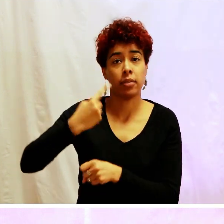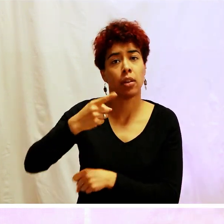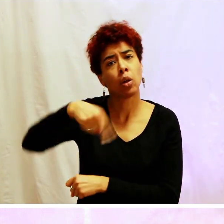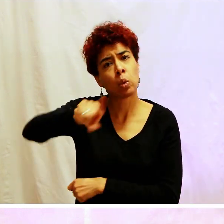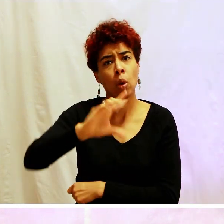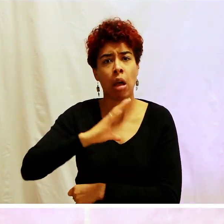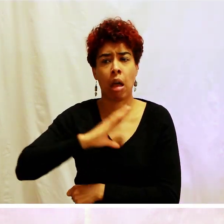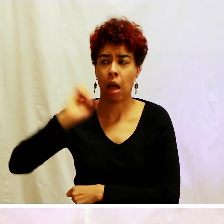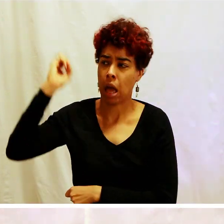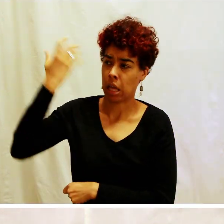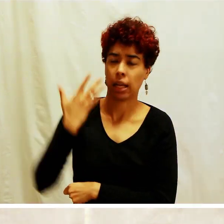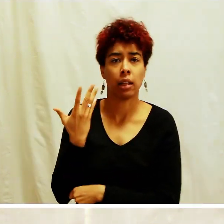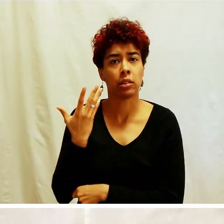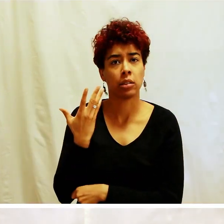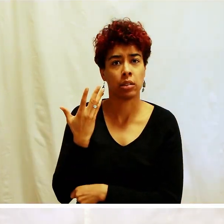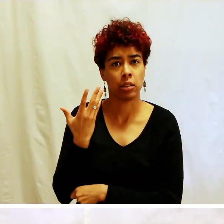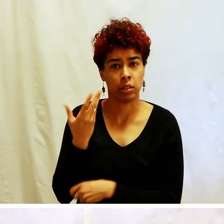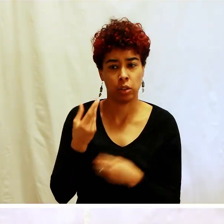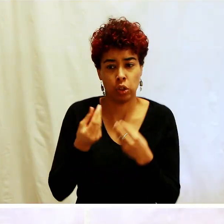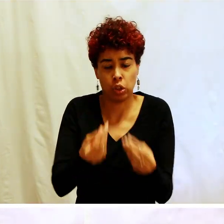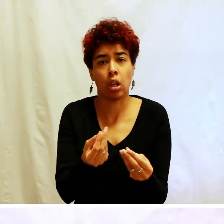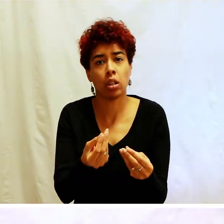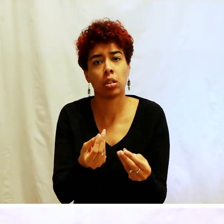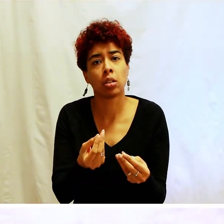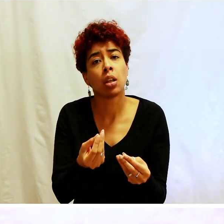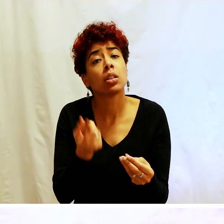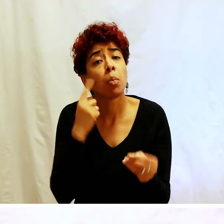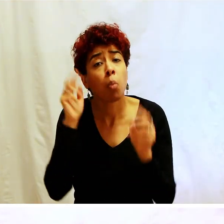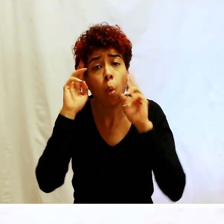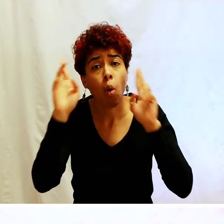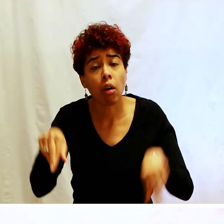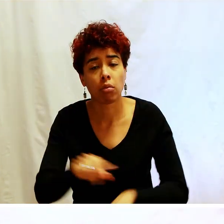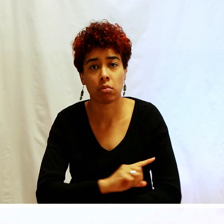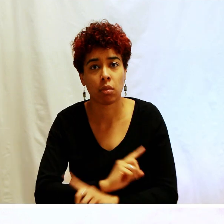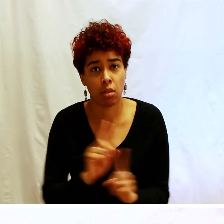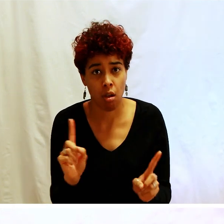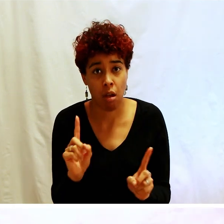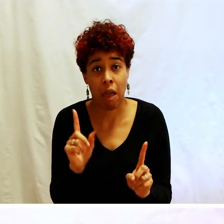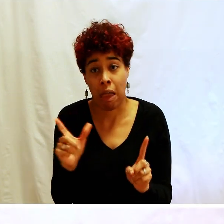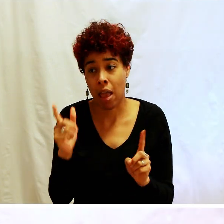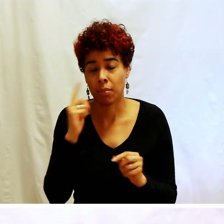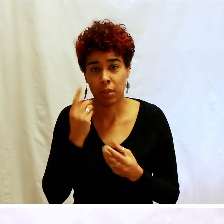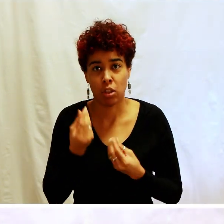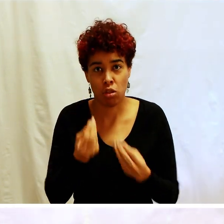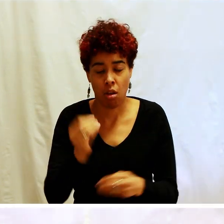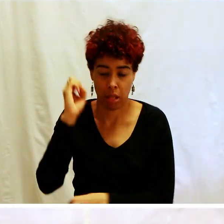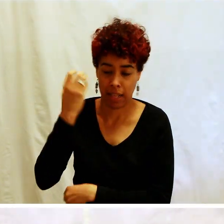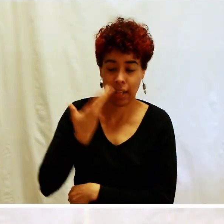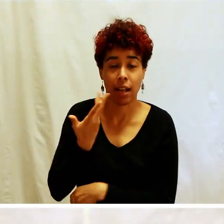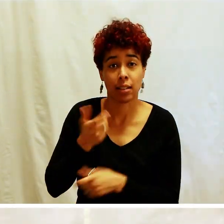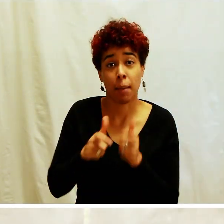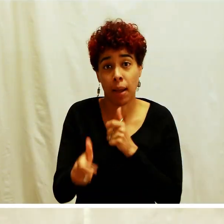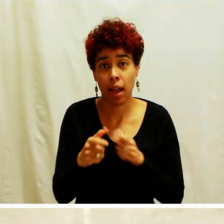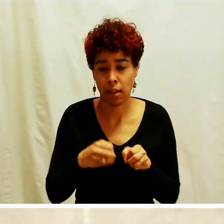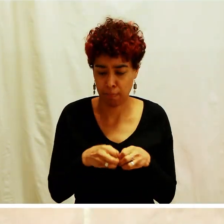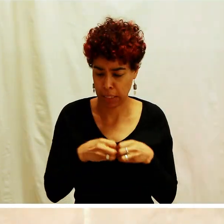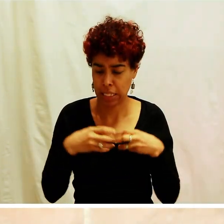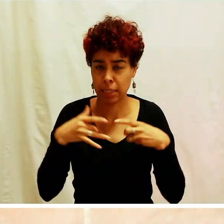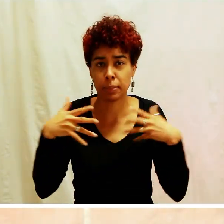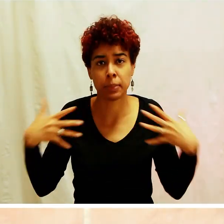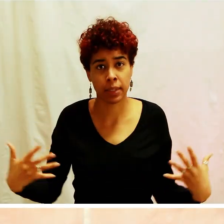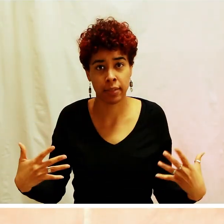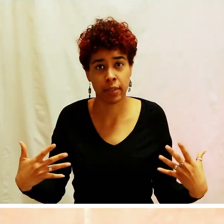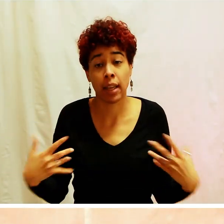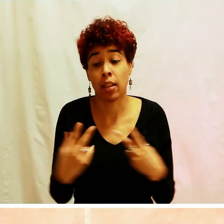grâce. Et la grâce de Dieu, comme dit les Écritures, tu la reçois pas en vain. Elle produit quelque chose. Et elle va produire quelque chose dans la vie de